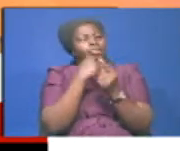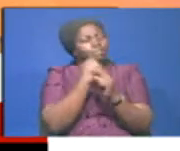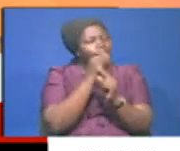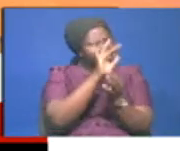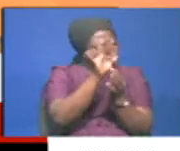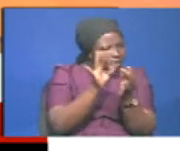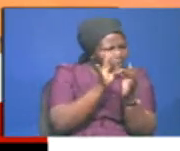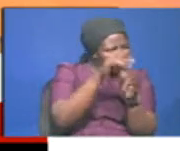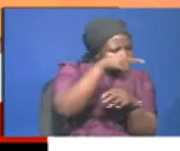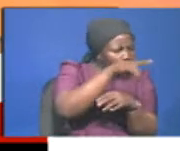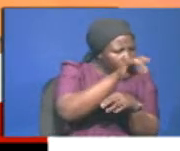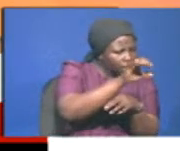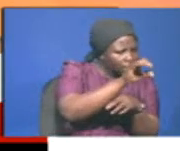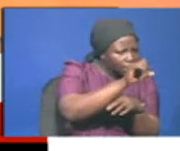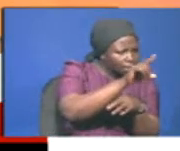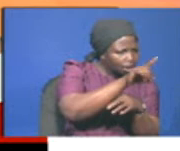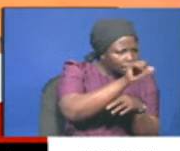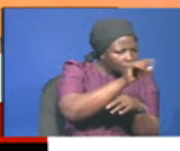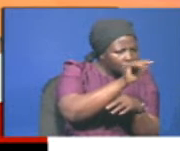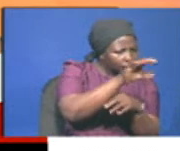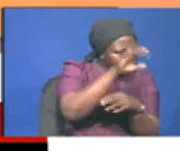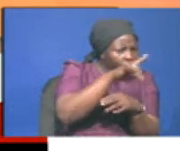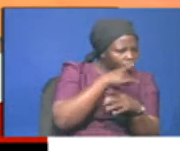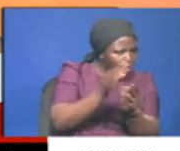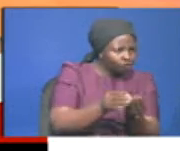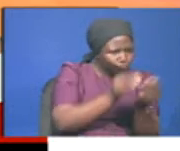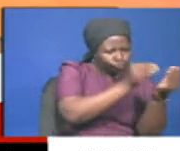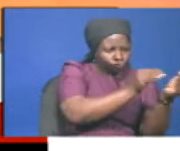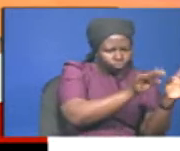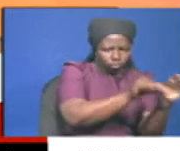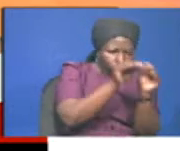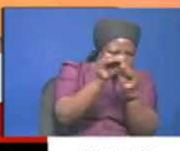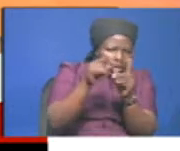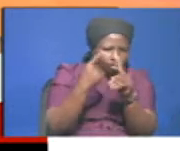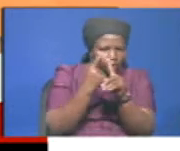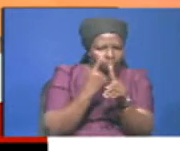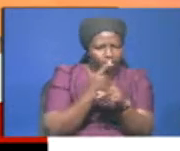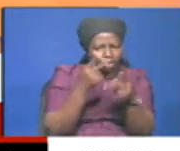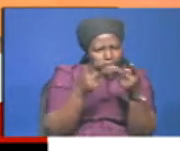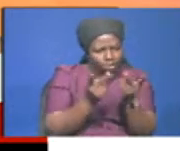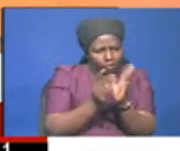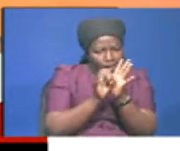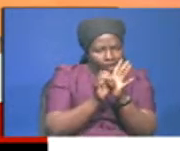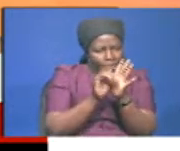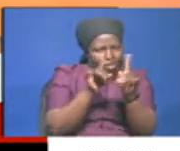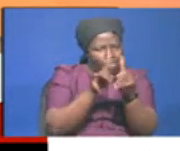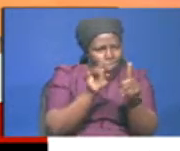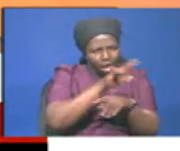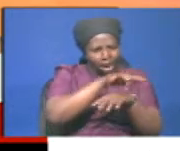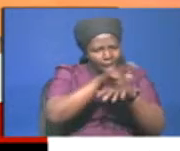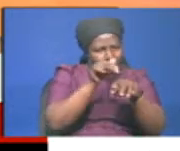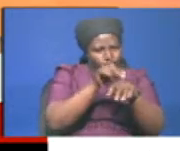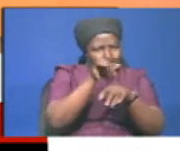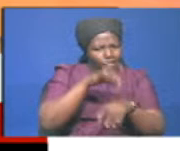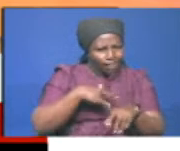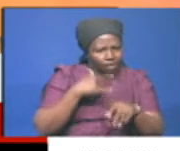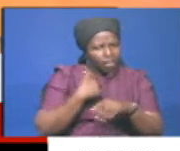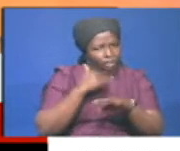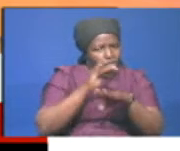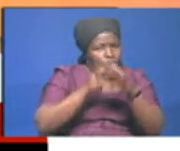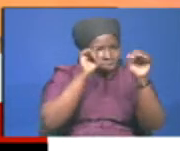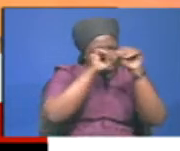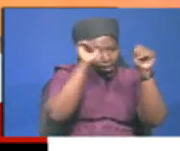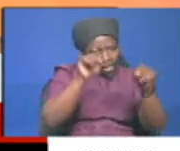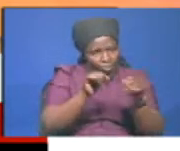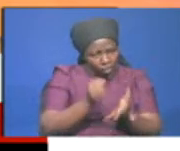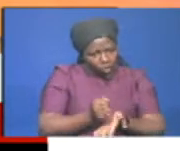inastahili kupelekwa maeneo fulani? Kama taifa, unahisi kuna mifumo bora ya kuwezesha ya kwamba hizo takataka zinapelekwa mahali